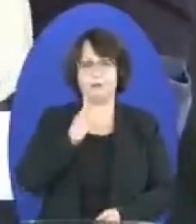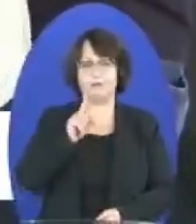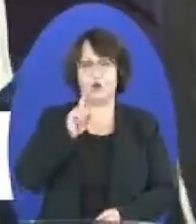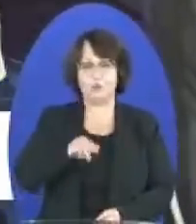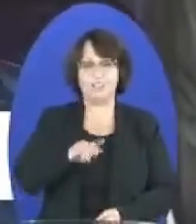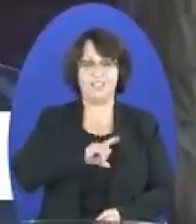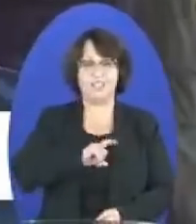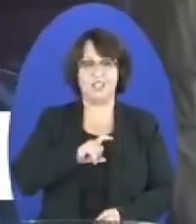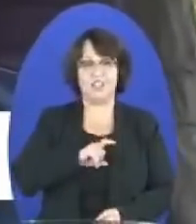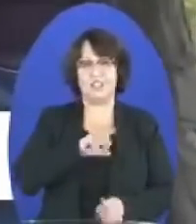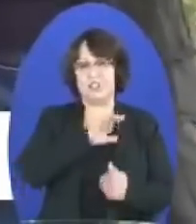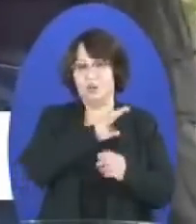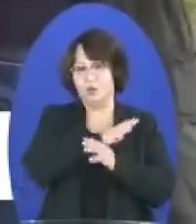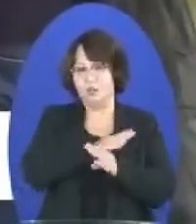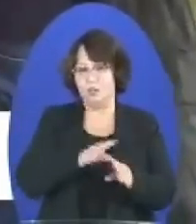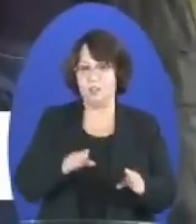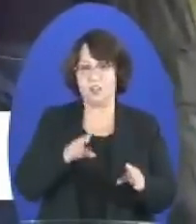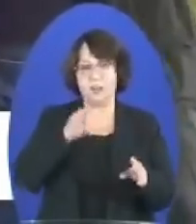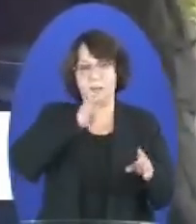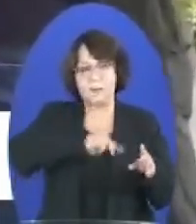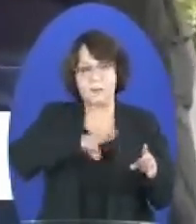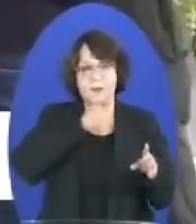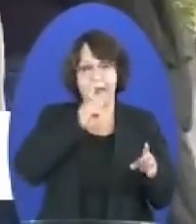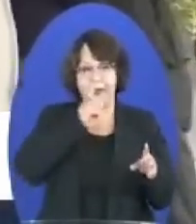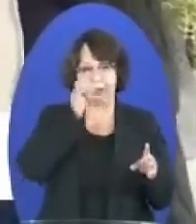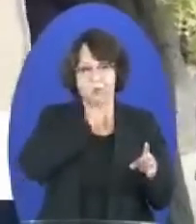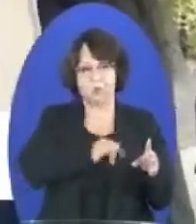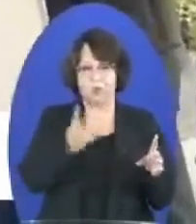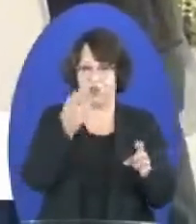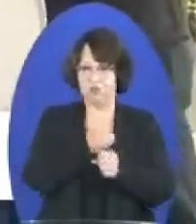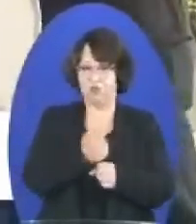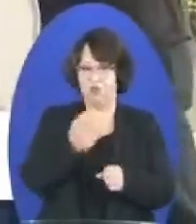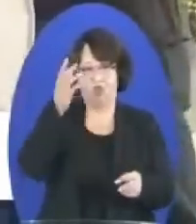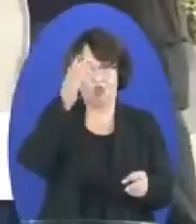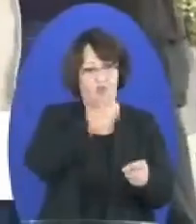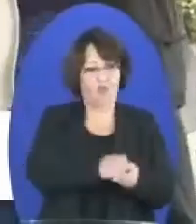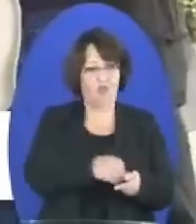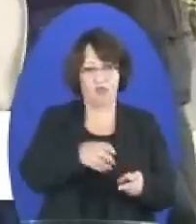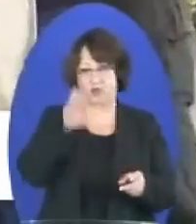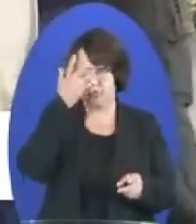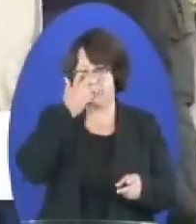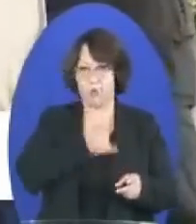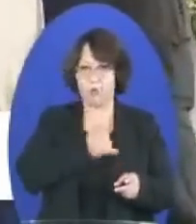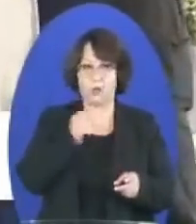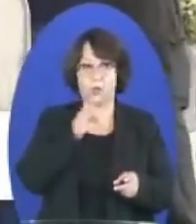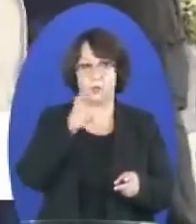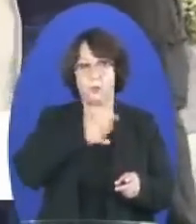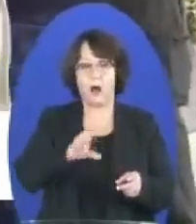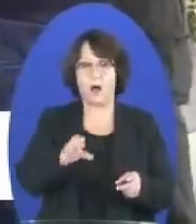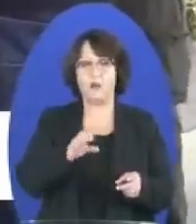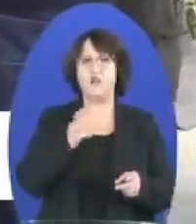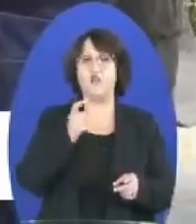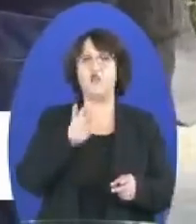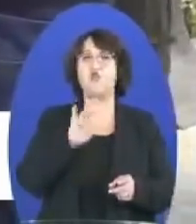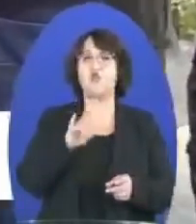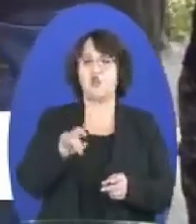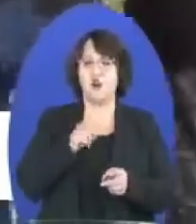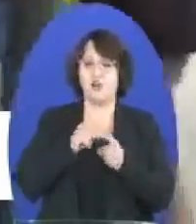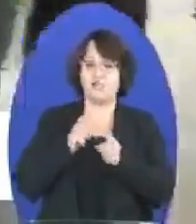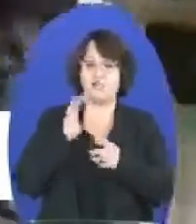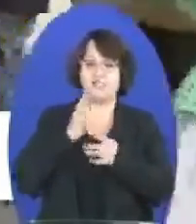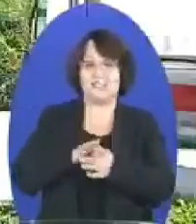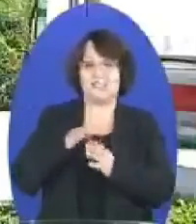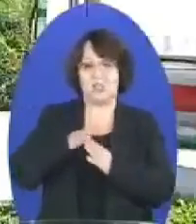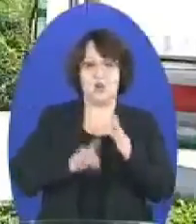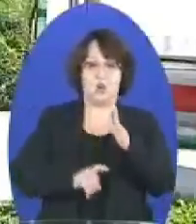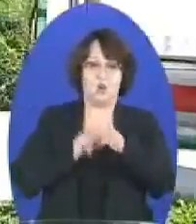хийх гэсэн Хятадын аливаа үйл ажиллагаанд оролцсон эрх баригчид болоод санхүүгийн байгууллагуудын хөрөнгийг зарцаах зэргээр хориг арга